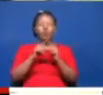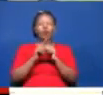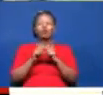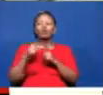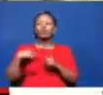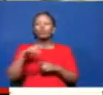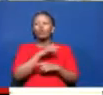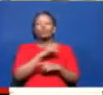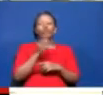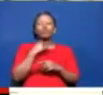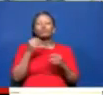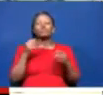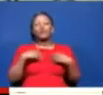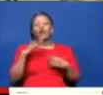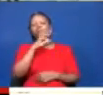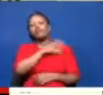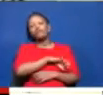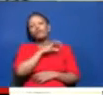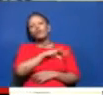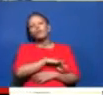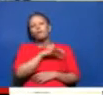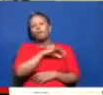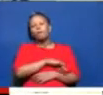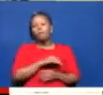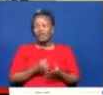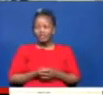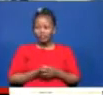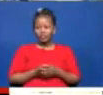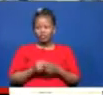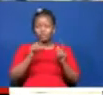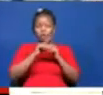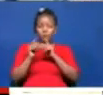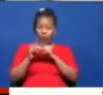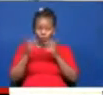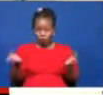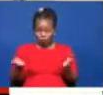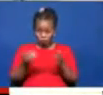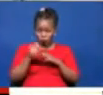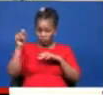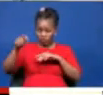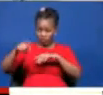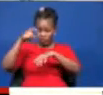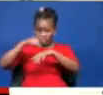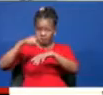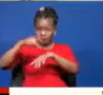saona manufaa yake. Juu ukiangalia uongozi ya raundi